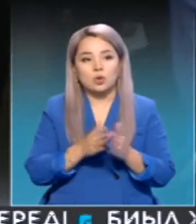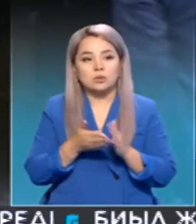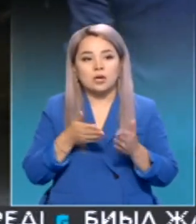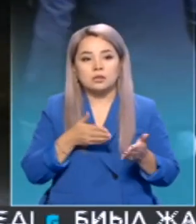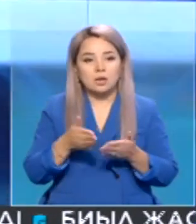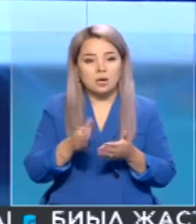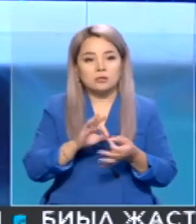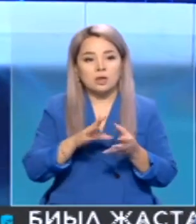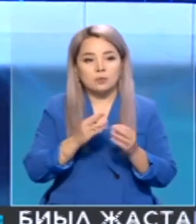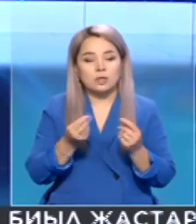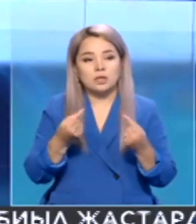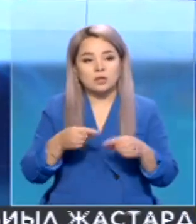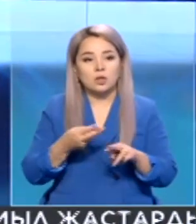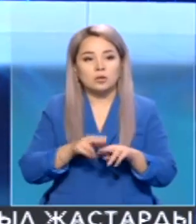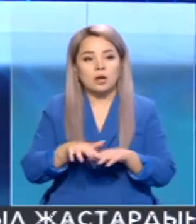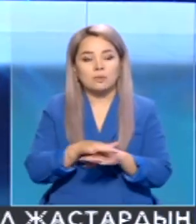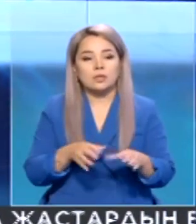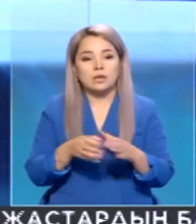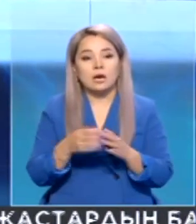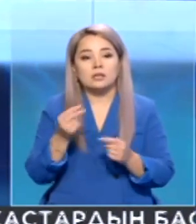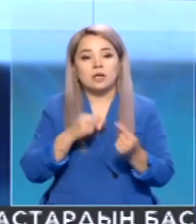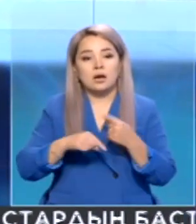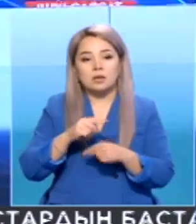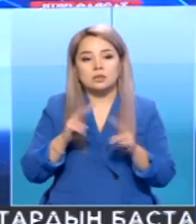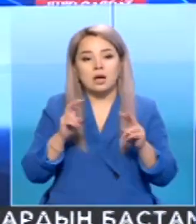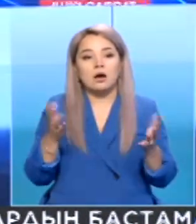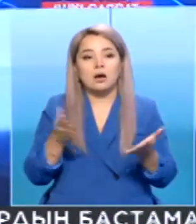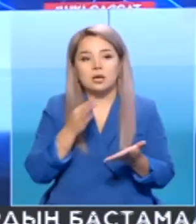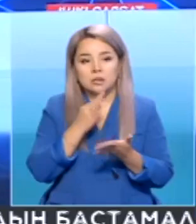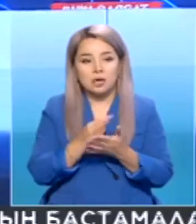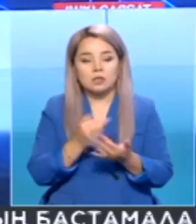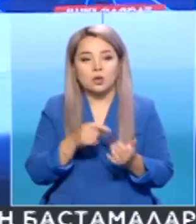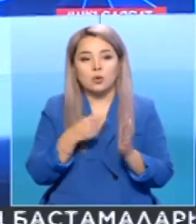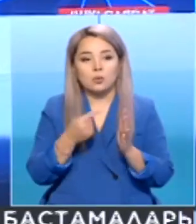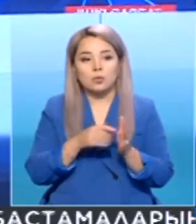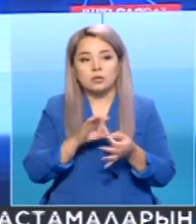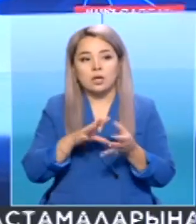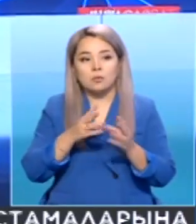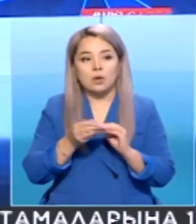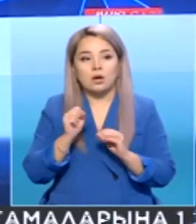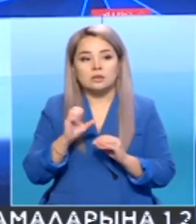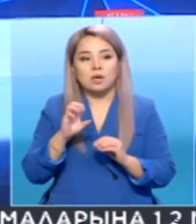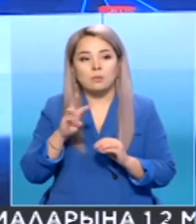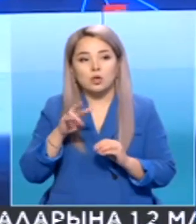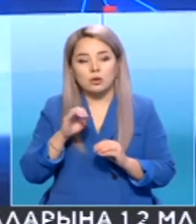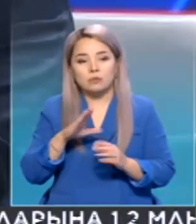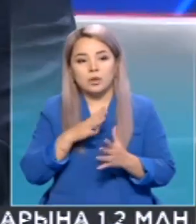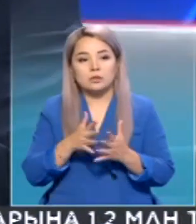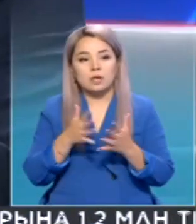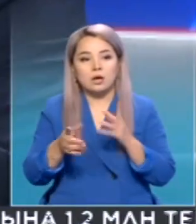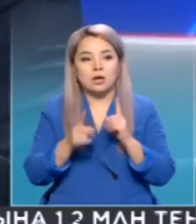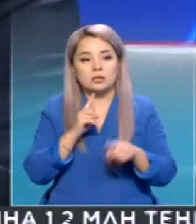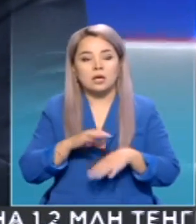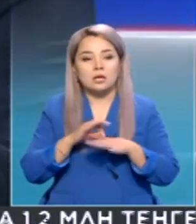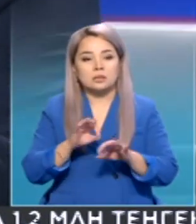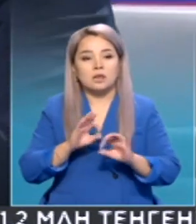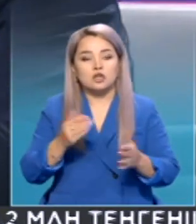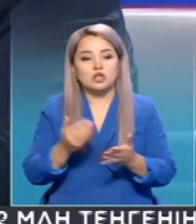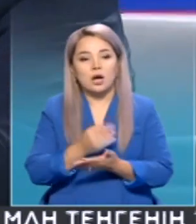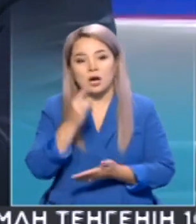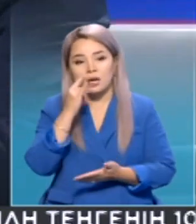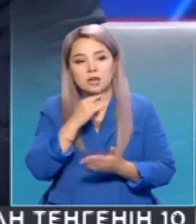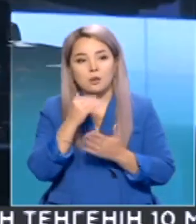қалай күресеміз? Сыртқа кеткен қаржыны қайтару қарқыны қандай? Елдегі көкейтесті мәселелер Әлихан Смайыловпен кеңінен талқыланды. Жаңа